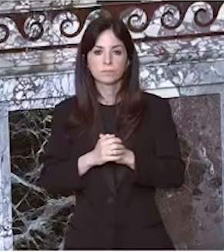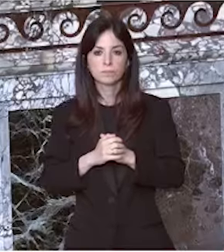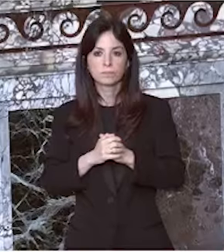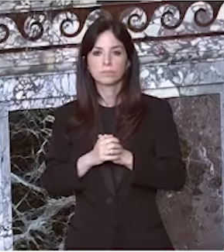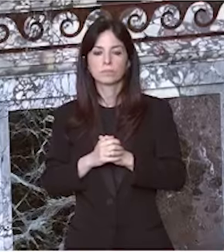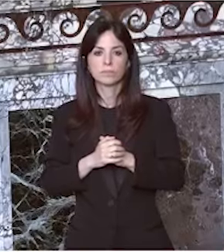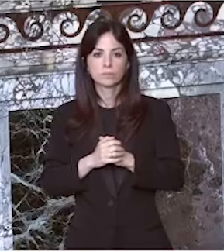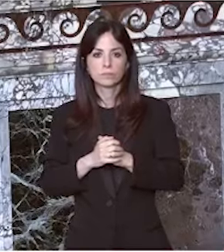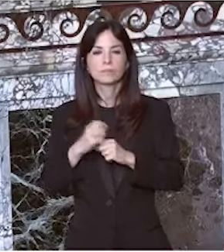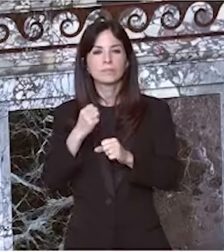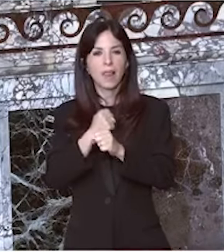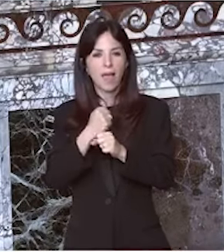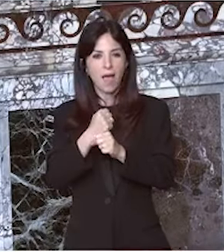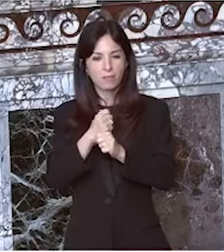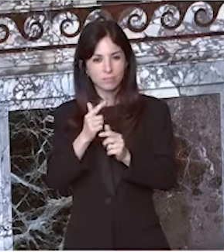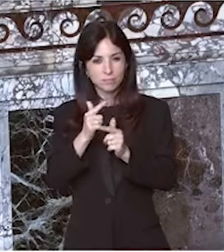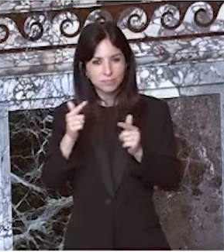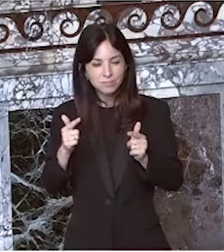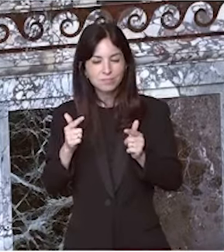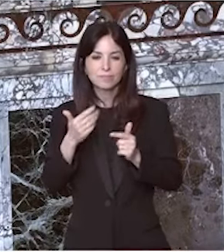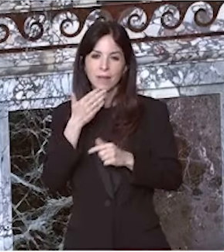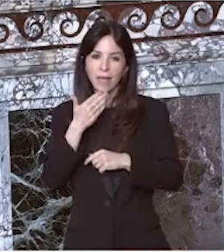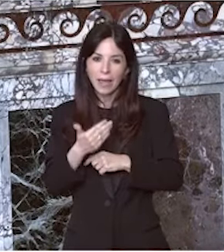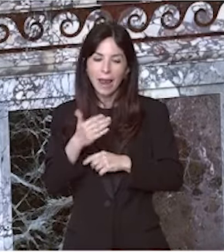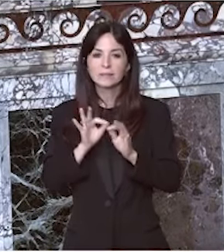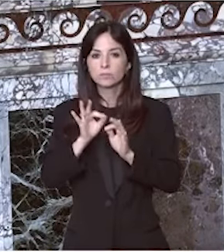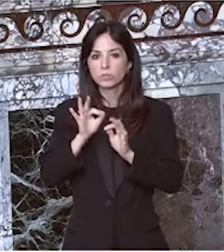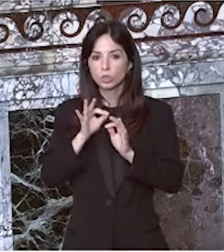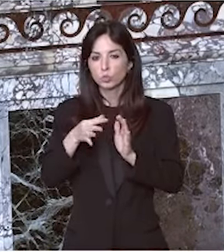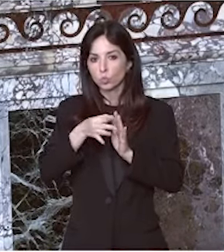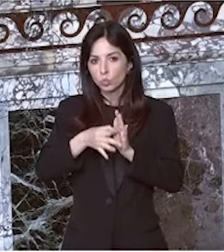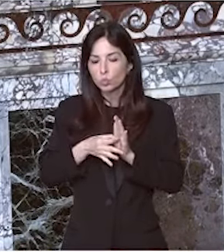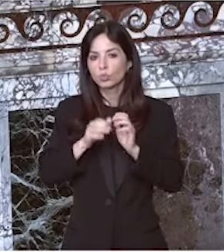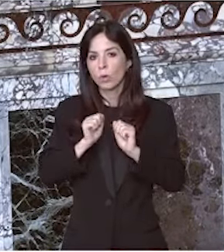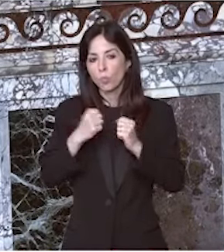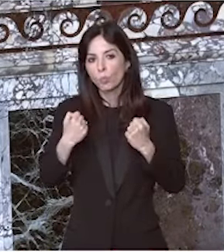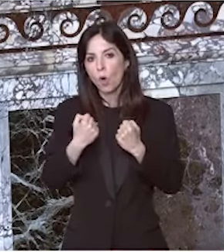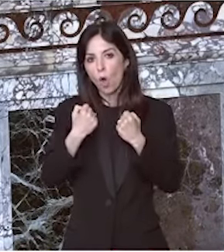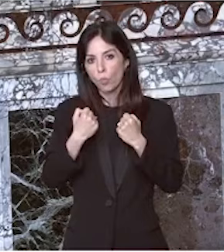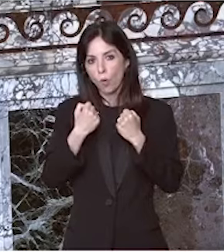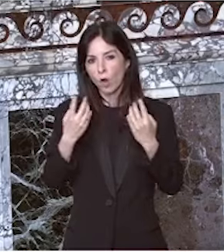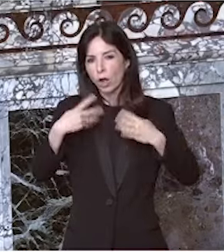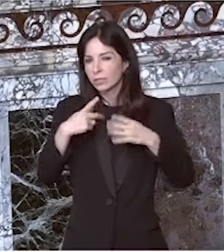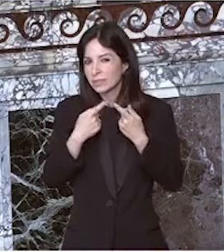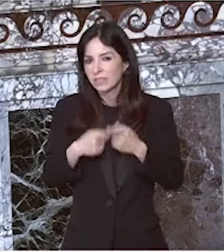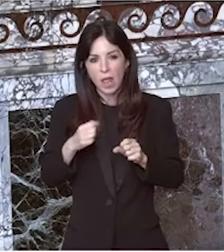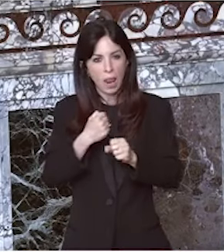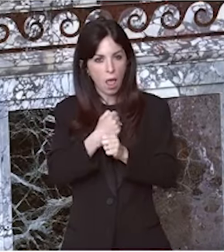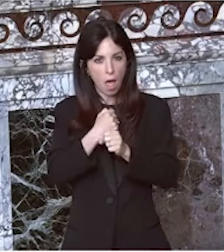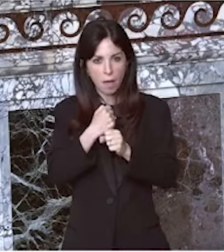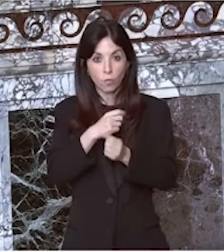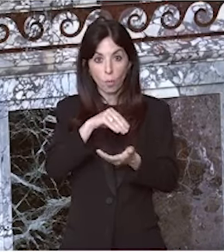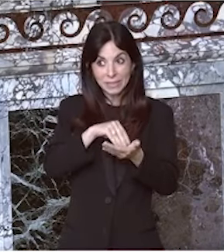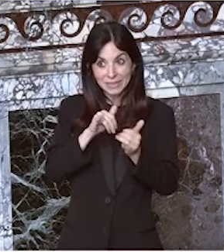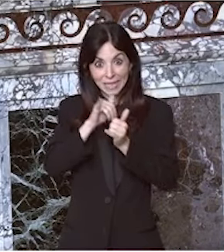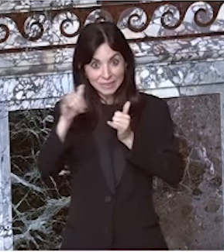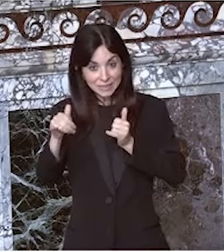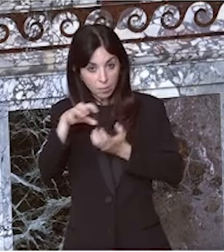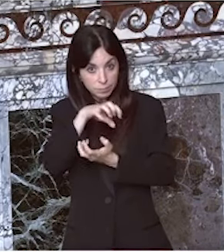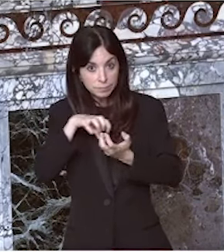Ad accrescere l'occupazione potrebbero contribuire misure volte a promuovere una diversa organizzazione del lavoro tra quello in presenza e